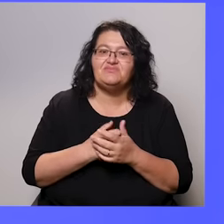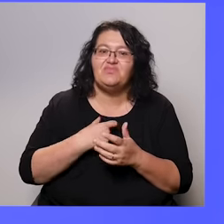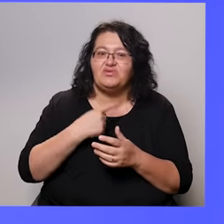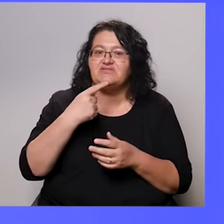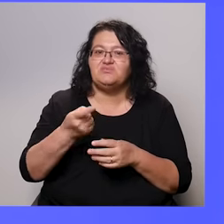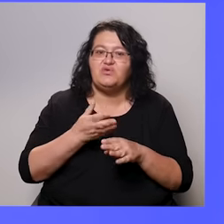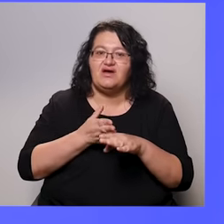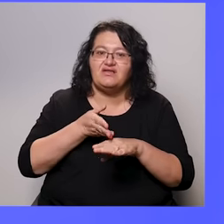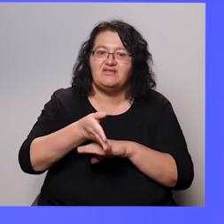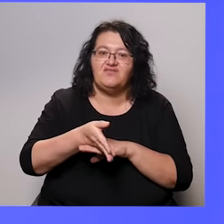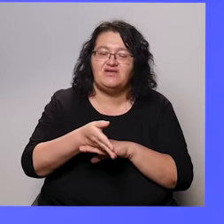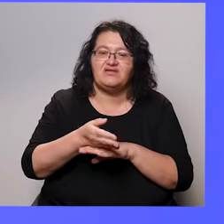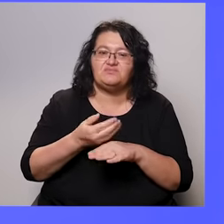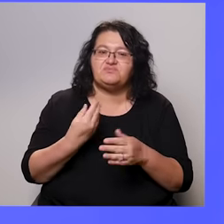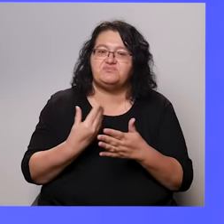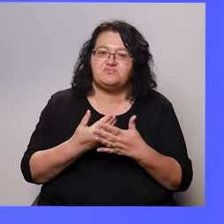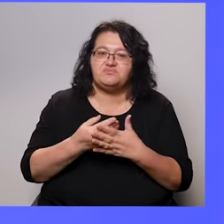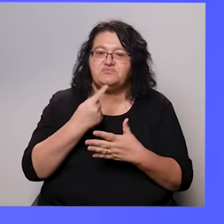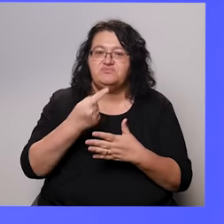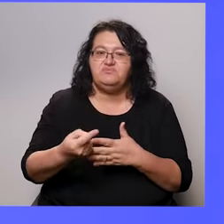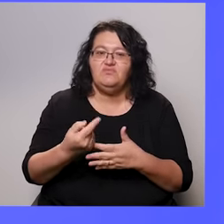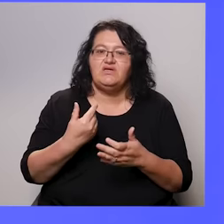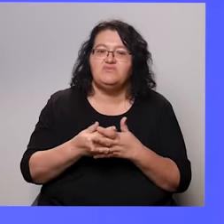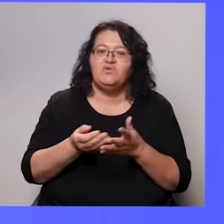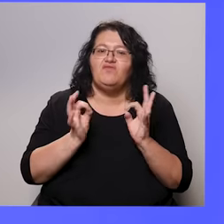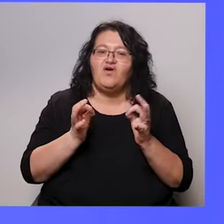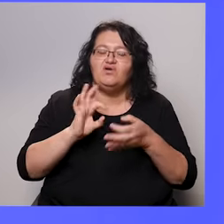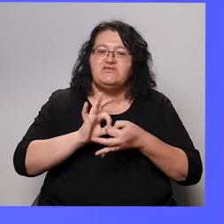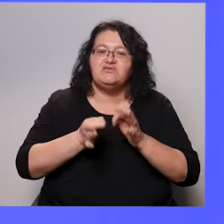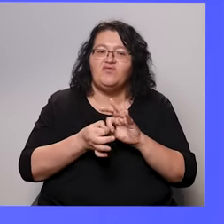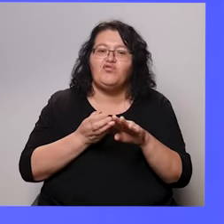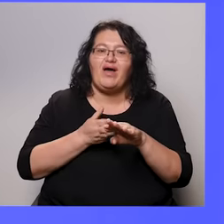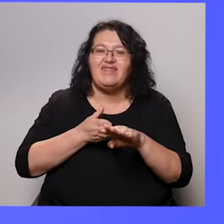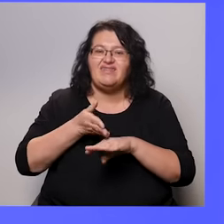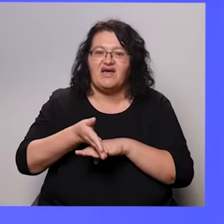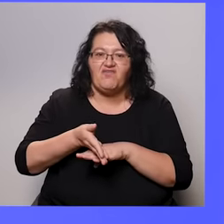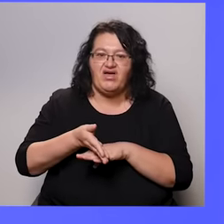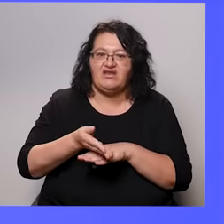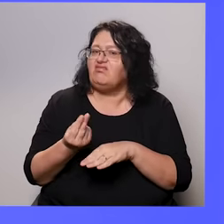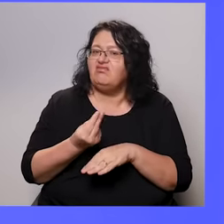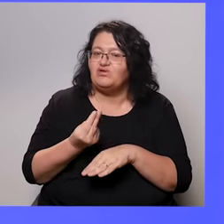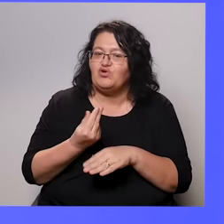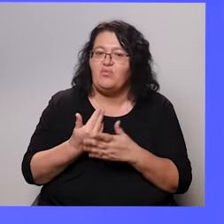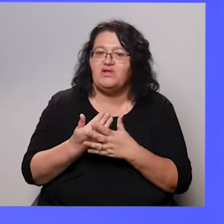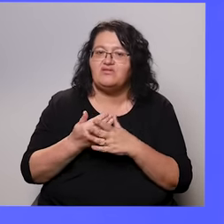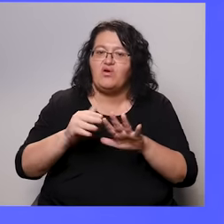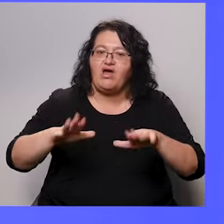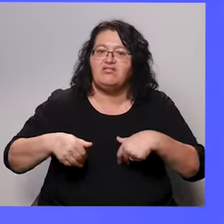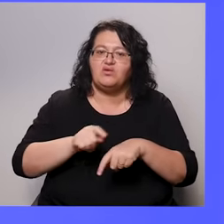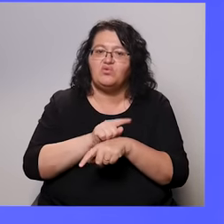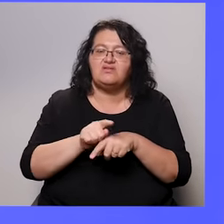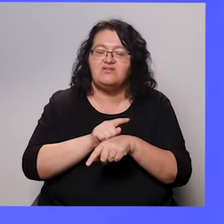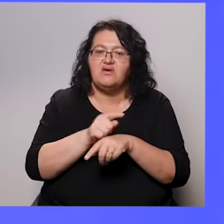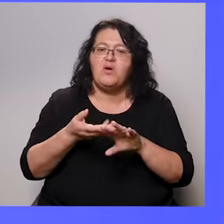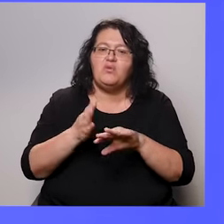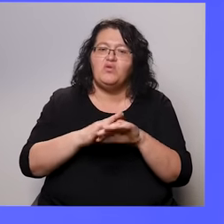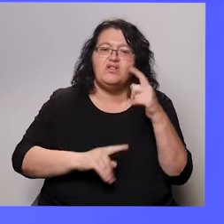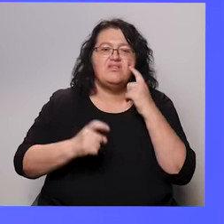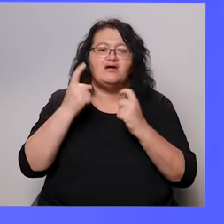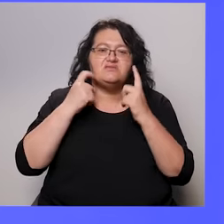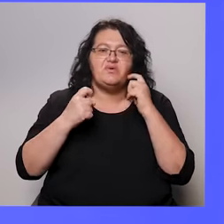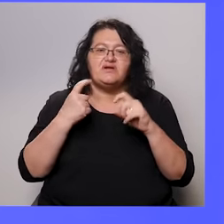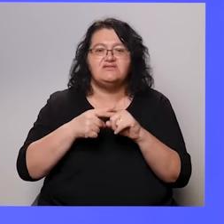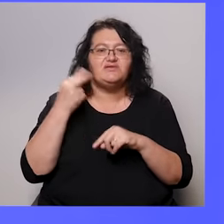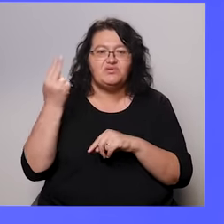Pot să spun că a intervenit, de ce folosesc cuvântul acesta, pentru că o trecut ceva timp, avem mai multe experiențe